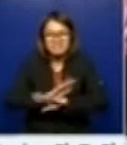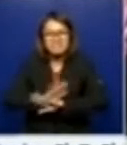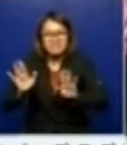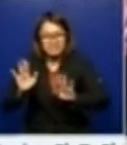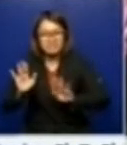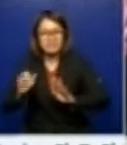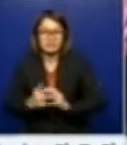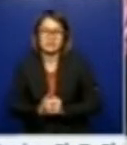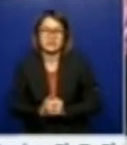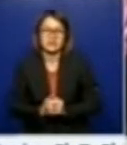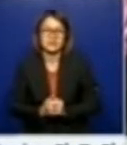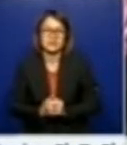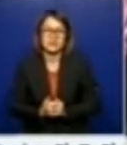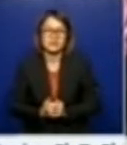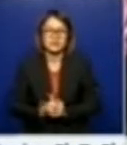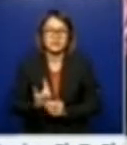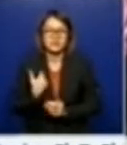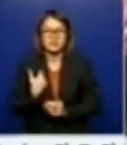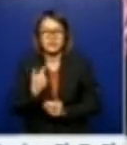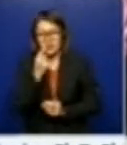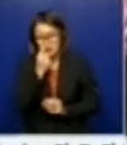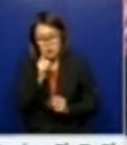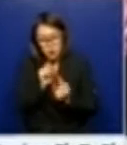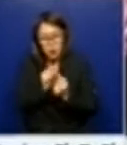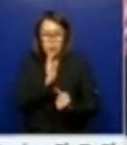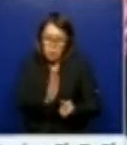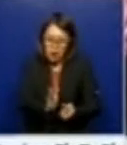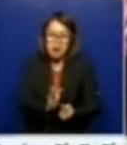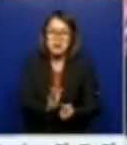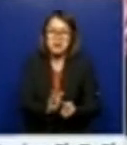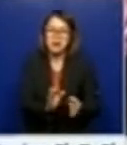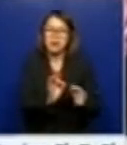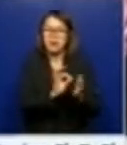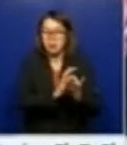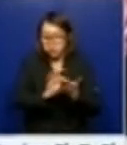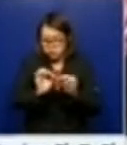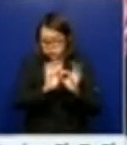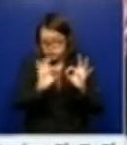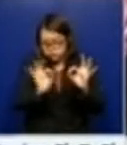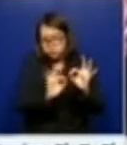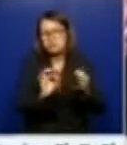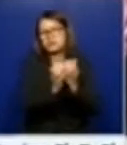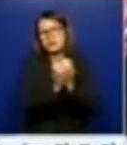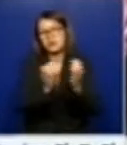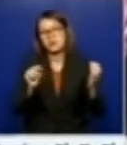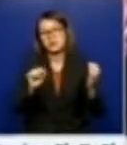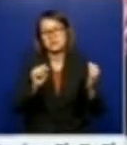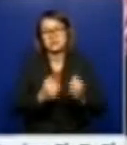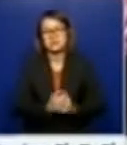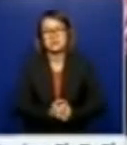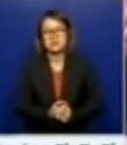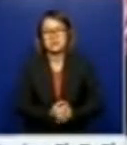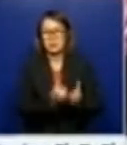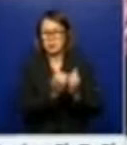คำสั่งเหล่านี้แล้วก็บอกว่าเป็นความชอบธรรมและก็เขียนในรัฐธรรมนูญฉบับนี้ทั้งๆที่ผมบอกว่ารัฐธรรมนูญฉบับนี้